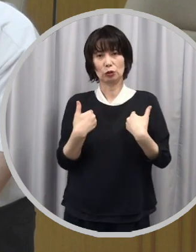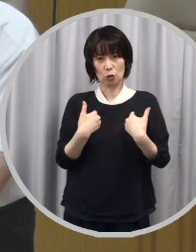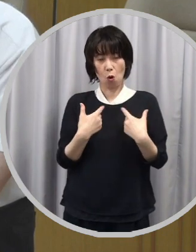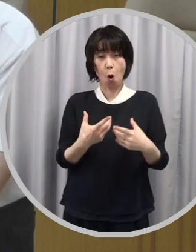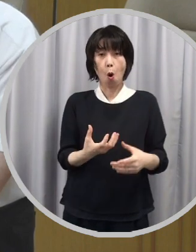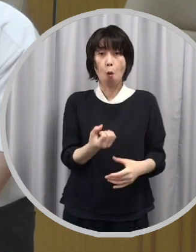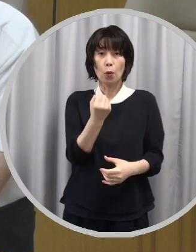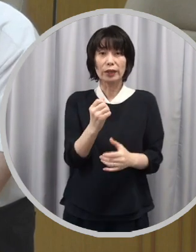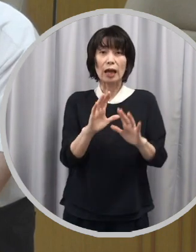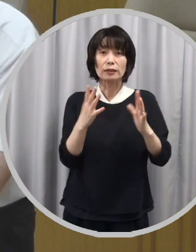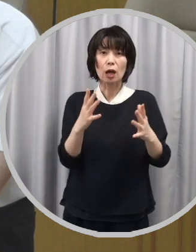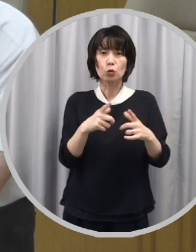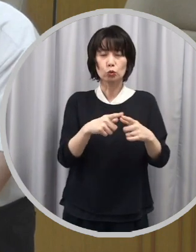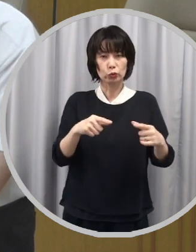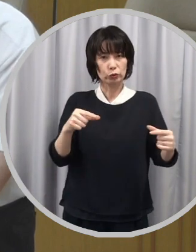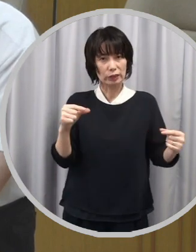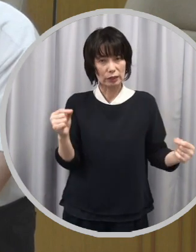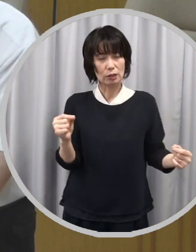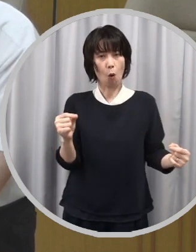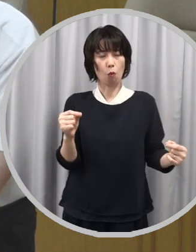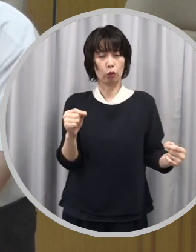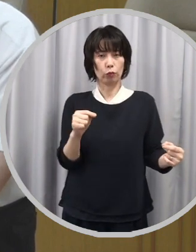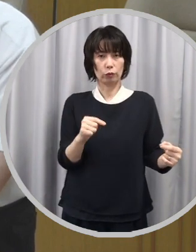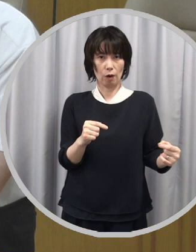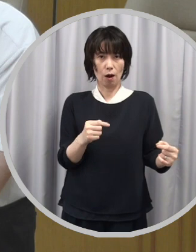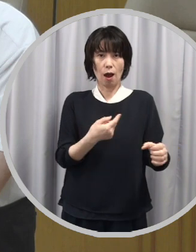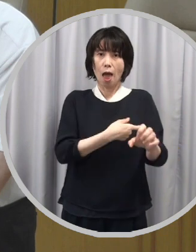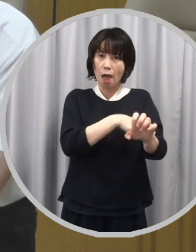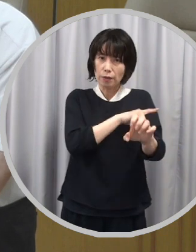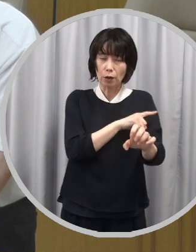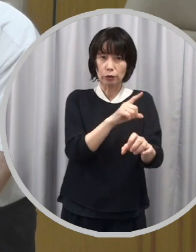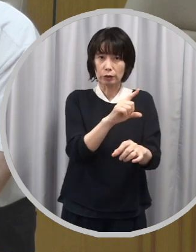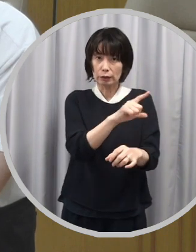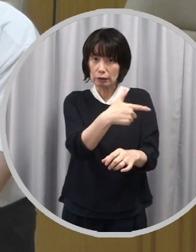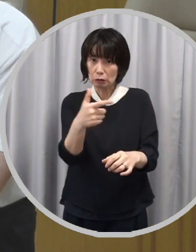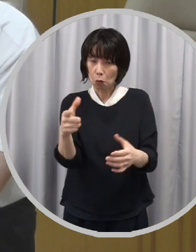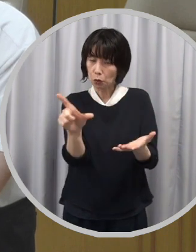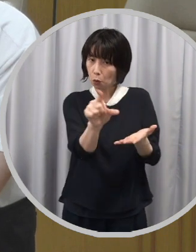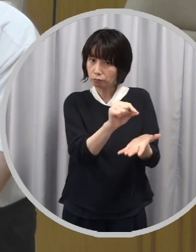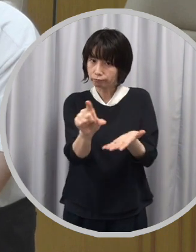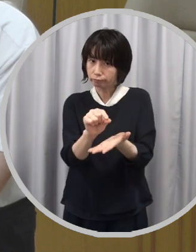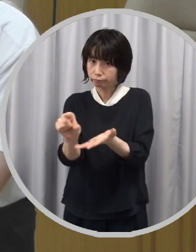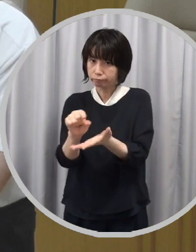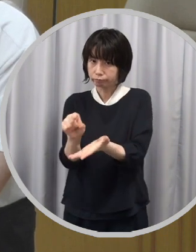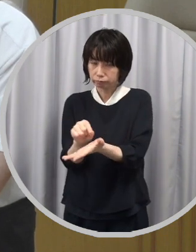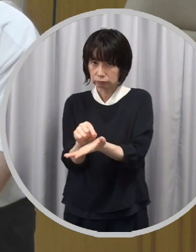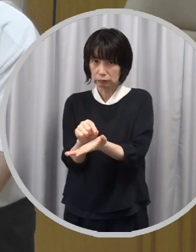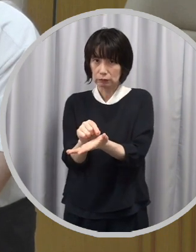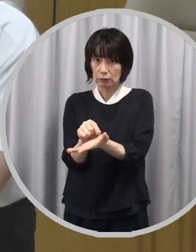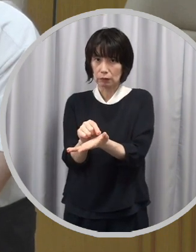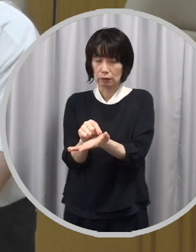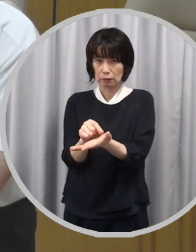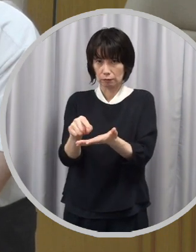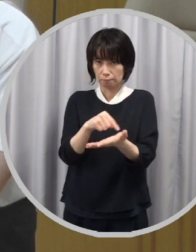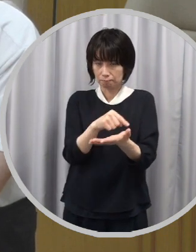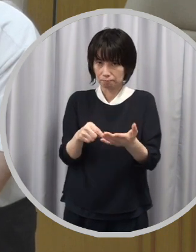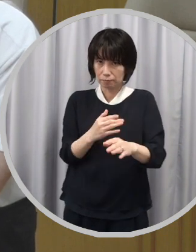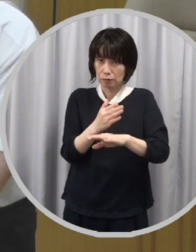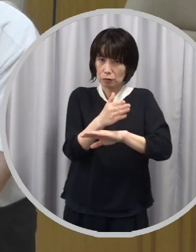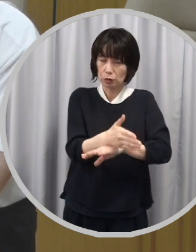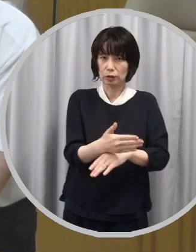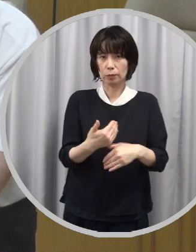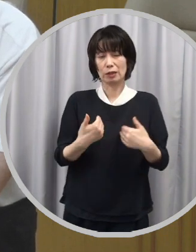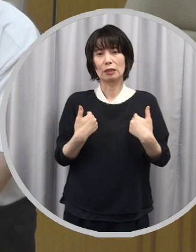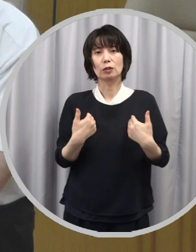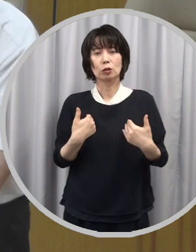ざる国日本はあらゆるエネルギー源を組み合わせながら乗り切っていくしか方法はない